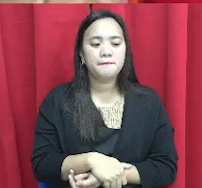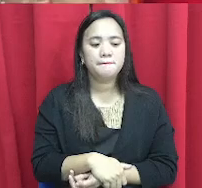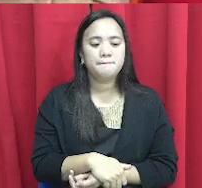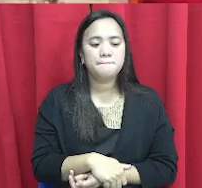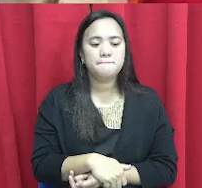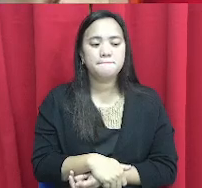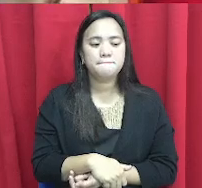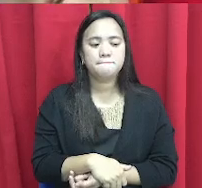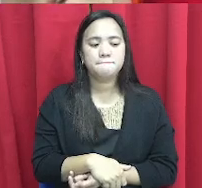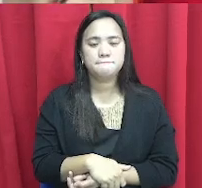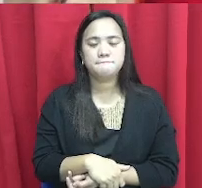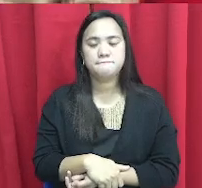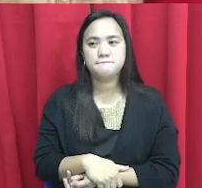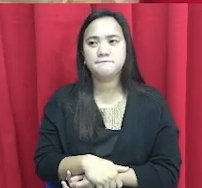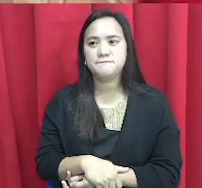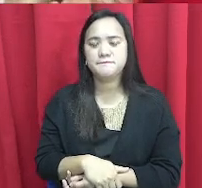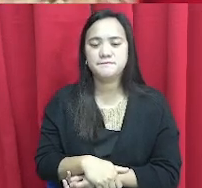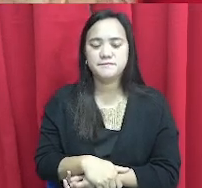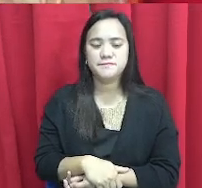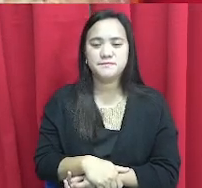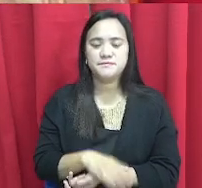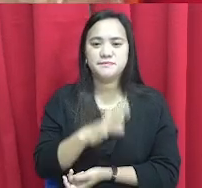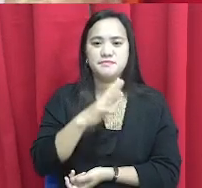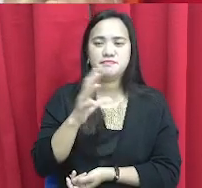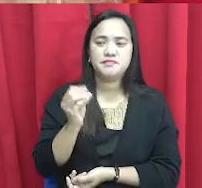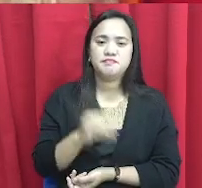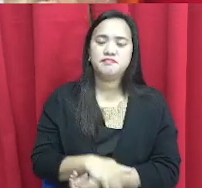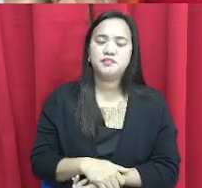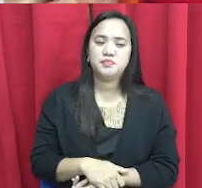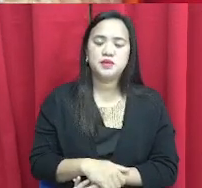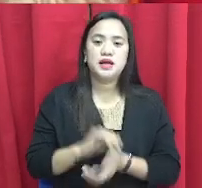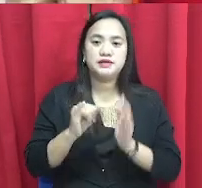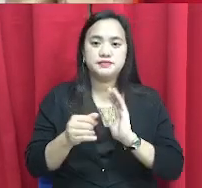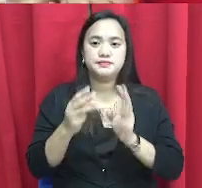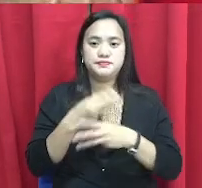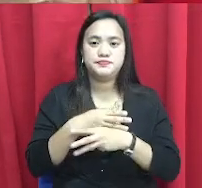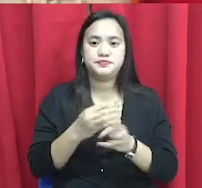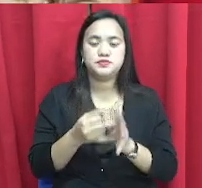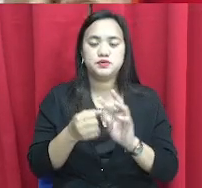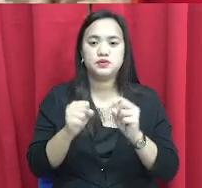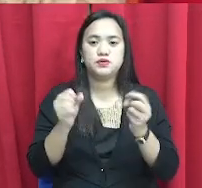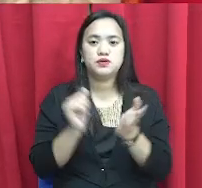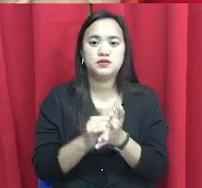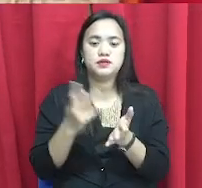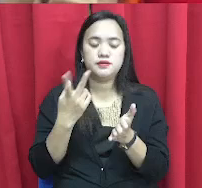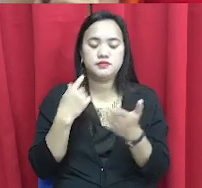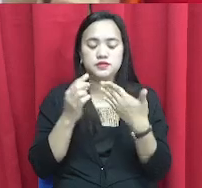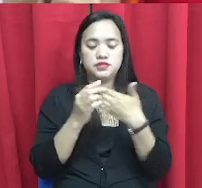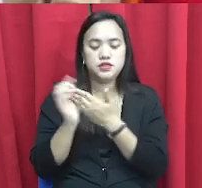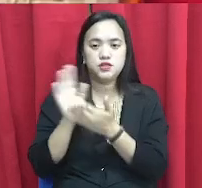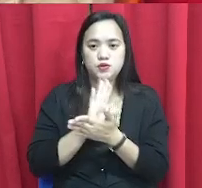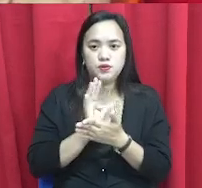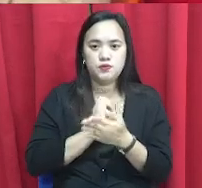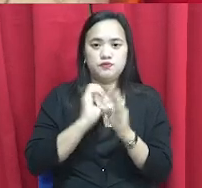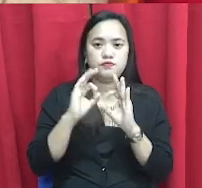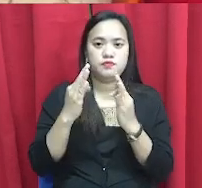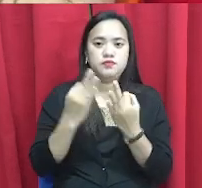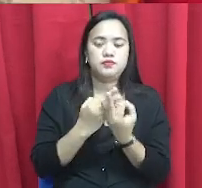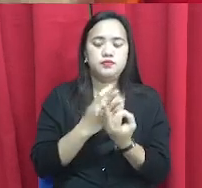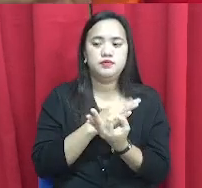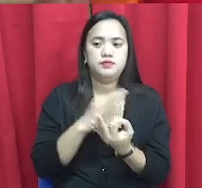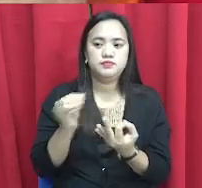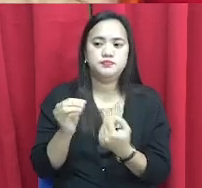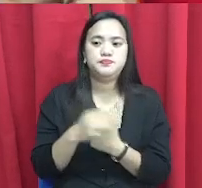natin at palakasin natin ang ating pananampalataya sa Panginoon upang ma- lead natin ng tama ang ating